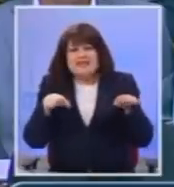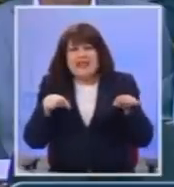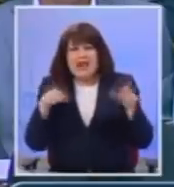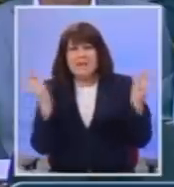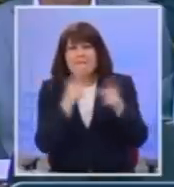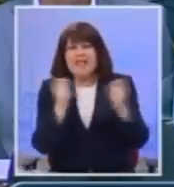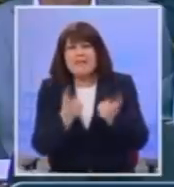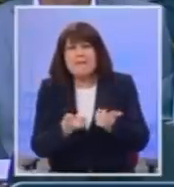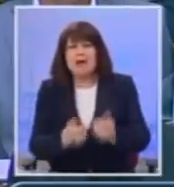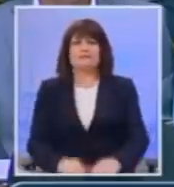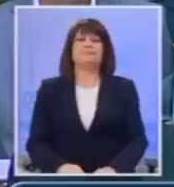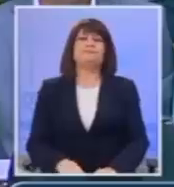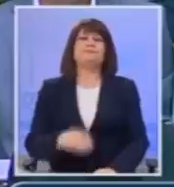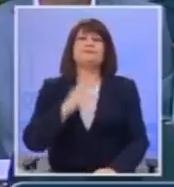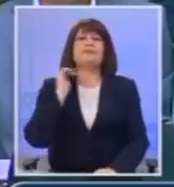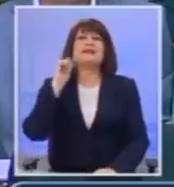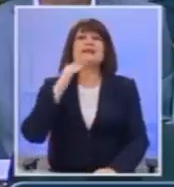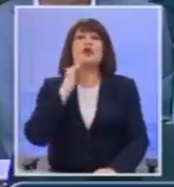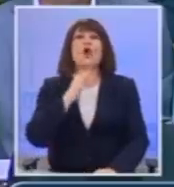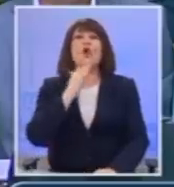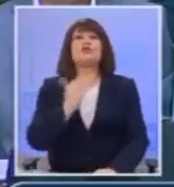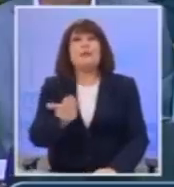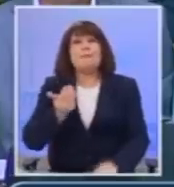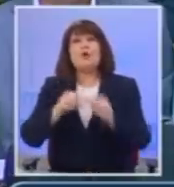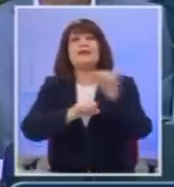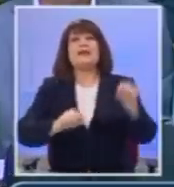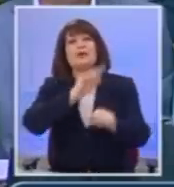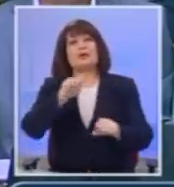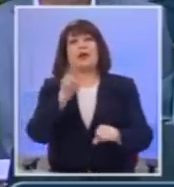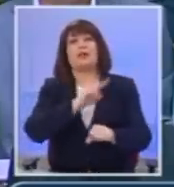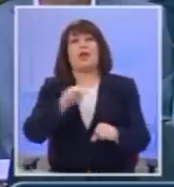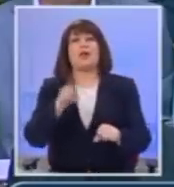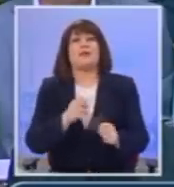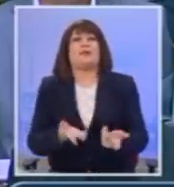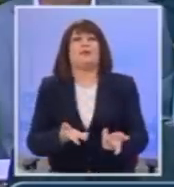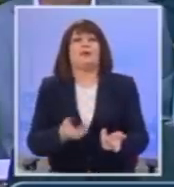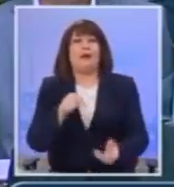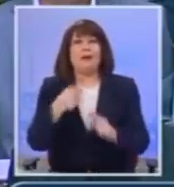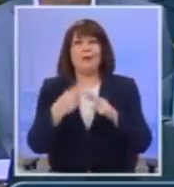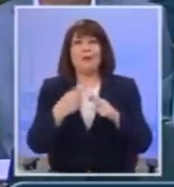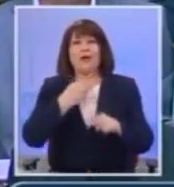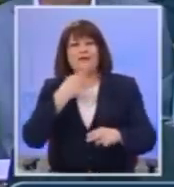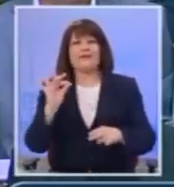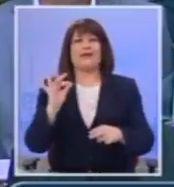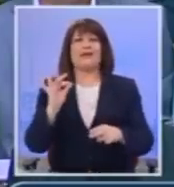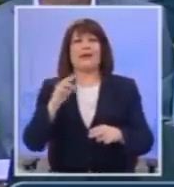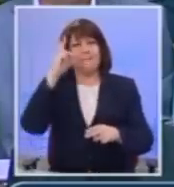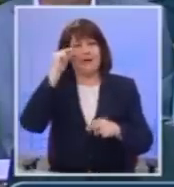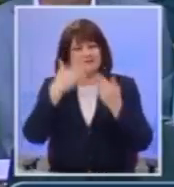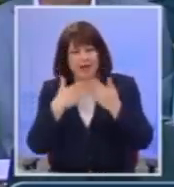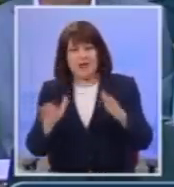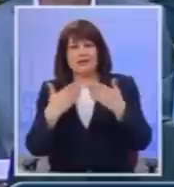ξενόγλωσσα προπτυχιακά. Θα πρέπει και αυτά να καταργηθούν. Είναι μια μεγάλη ευκαιρία να ανοιχτούν τα